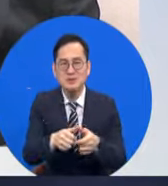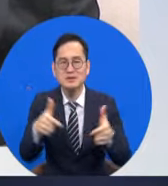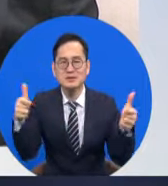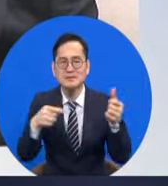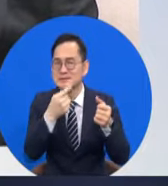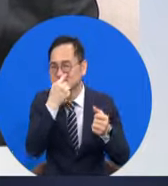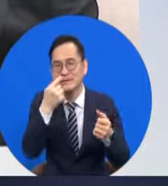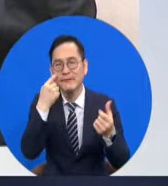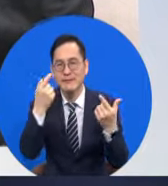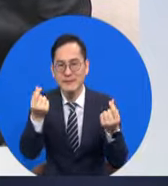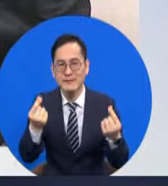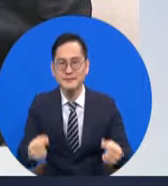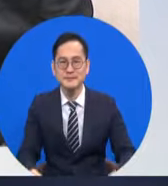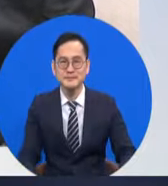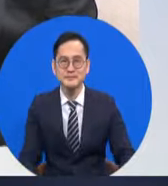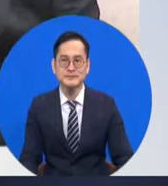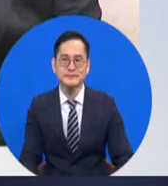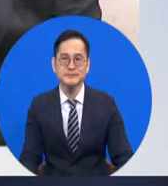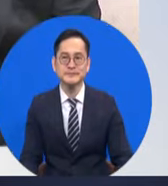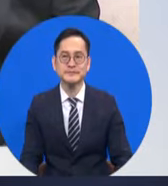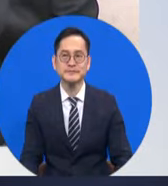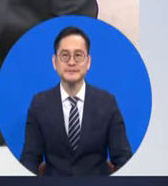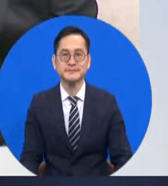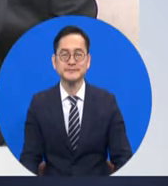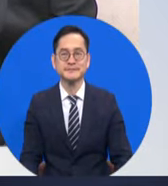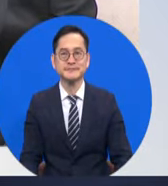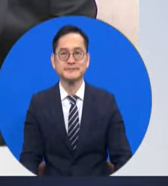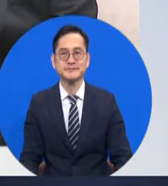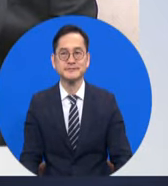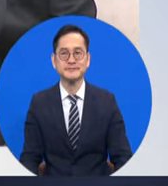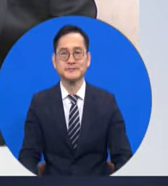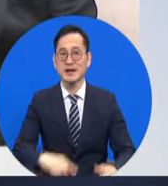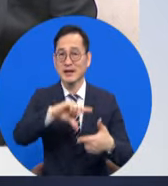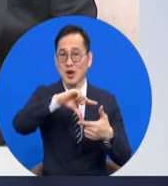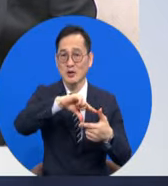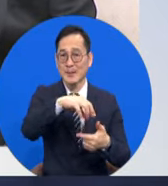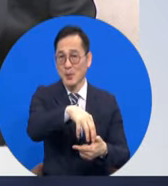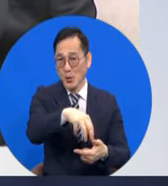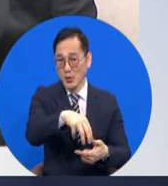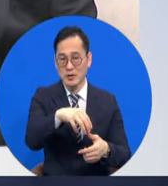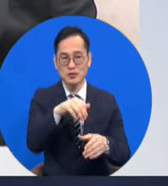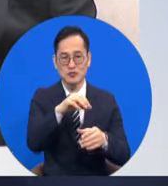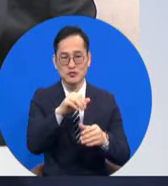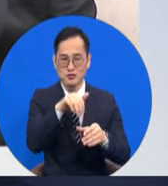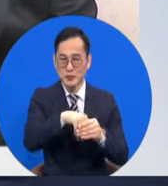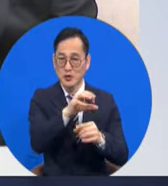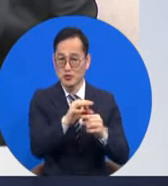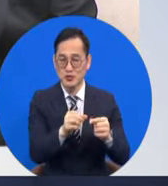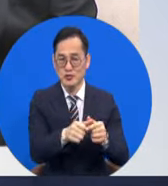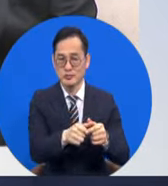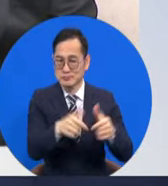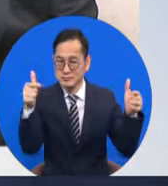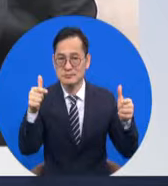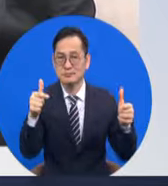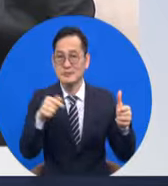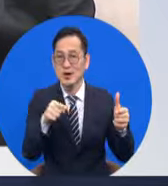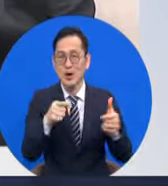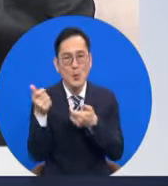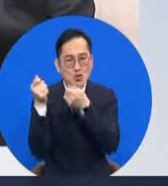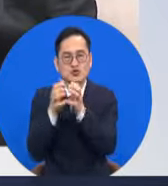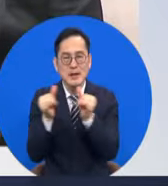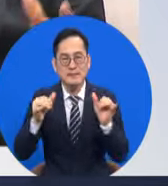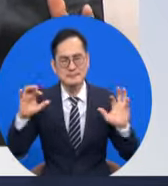그런 부분들을 우리가 유심히 볼 네. 필요가 있고. 특히 경남 지역이 투표율이 좀 높다는 것도 마지막 보수